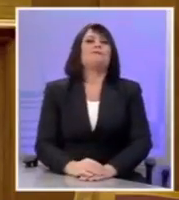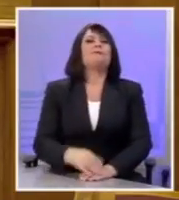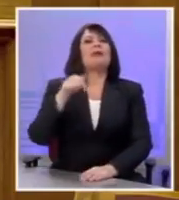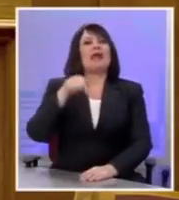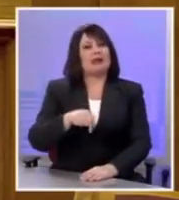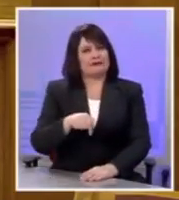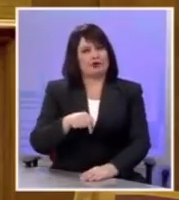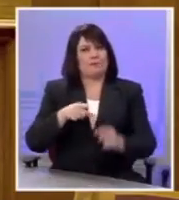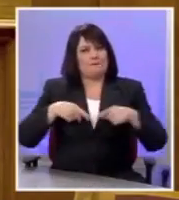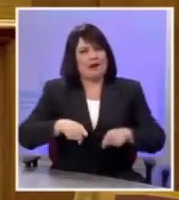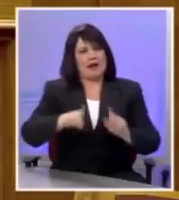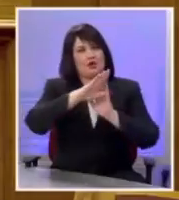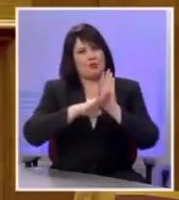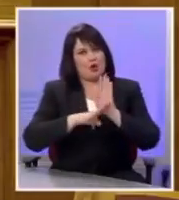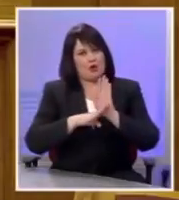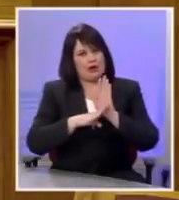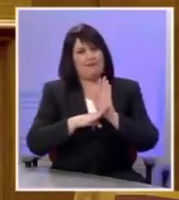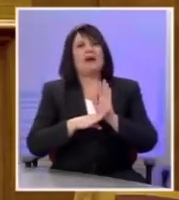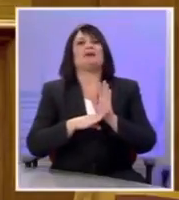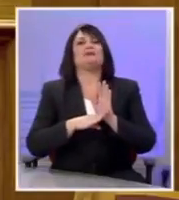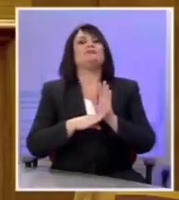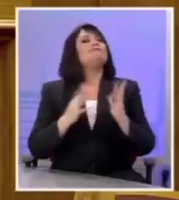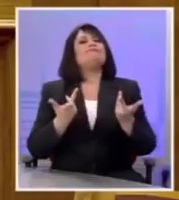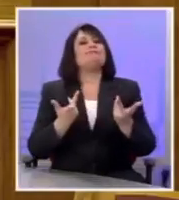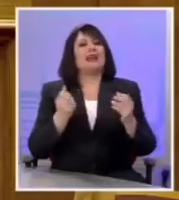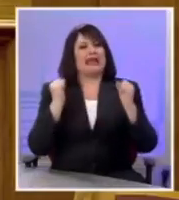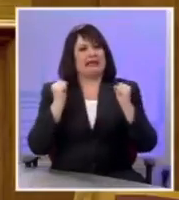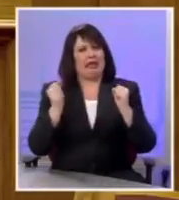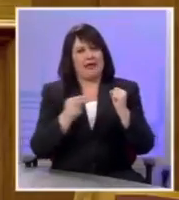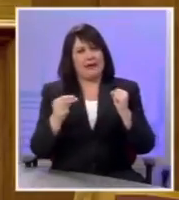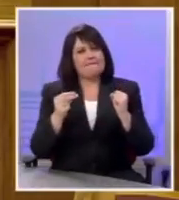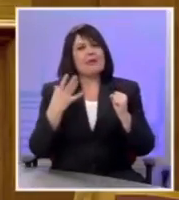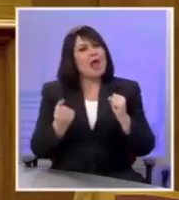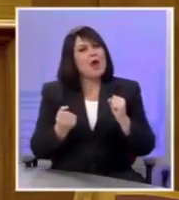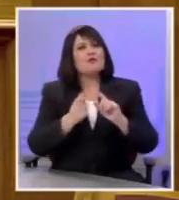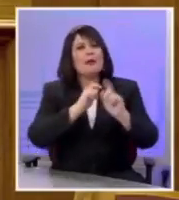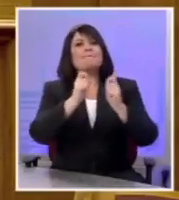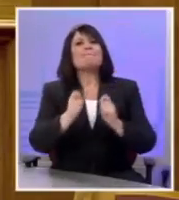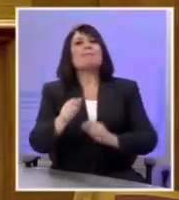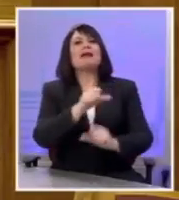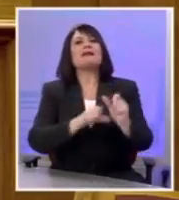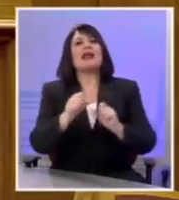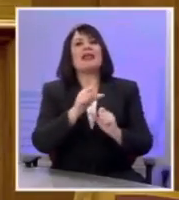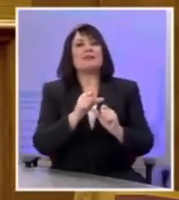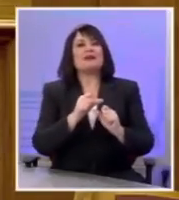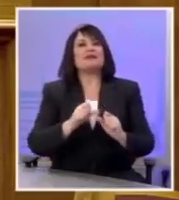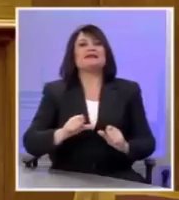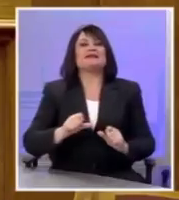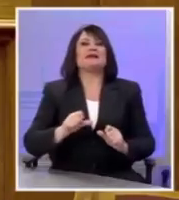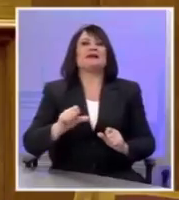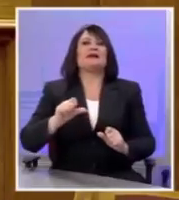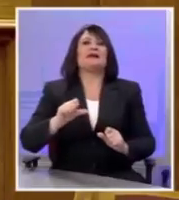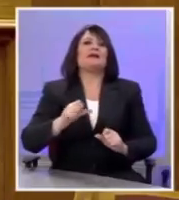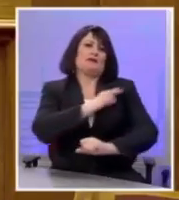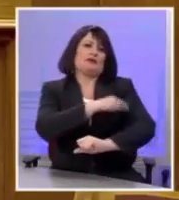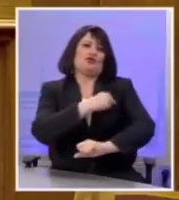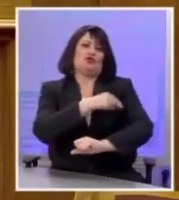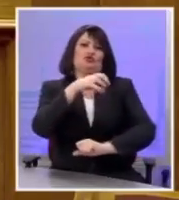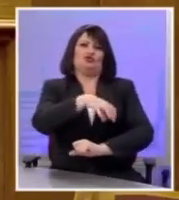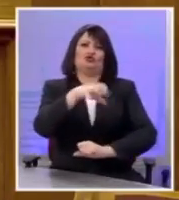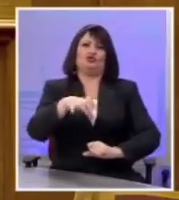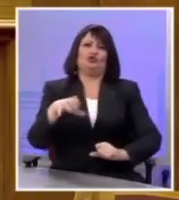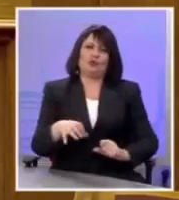Στο παράλληλο πρόγραμμα στην υγεία έχουμε τη μεταρρύθμιση στην πρωτοβάθμια φροντίδα υγείας με βάση